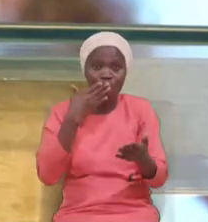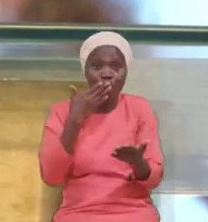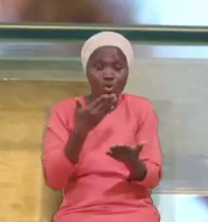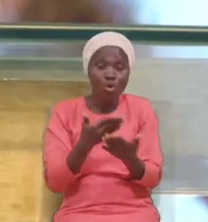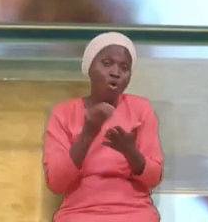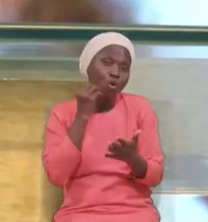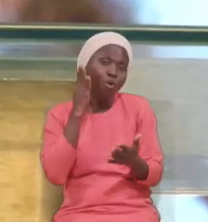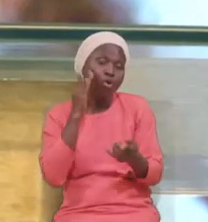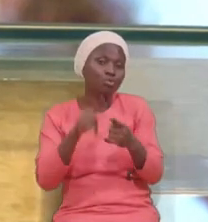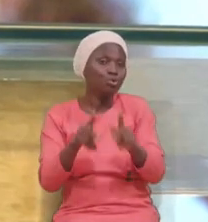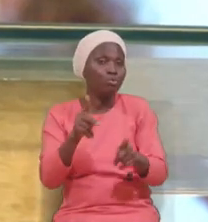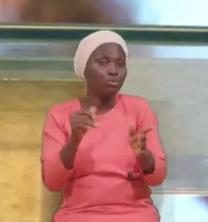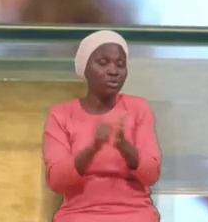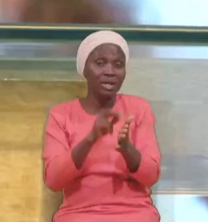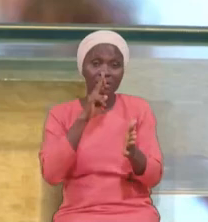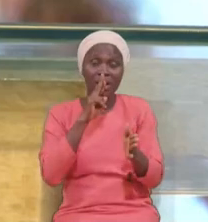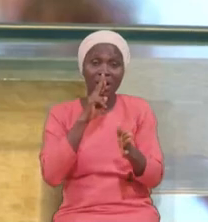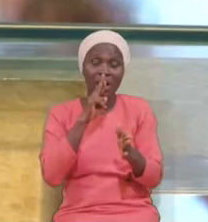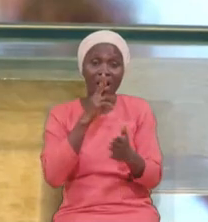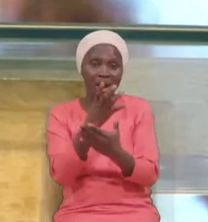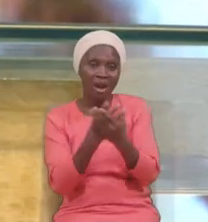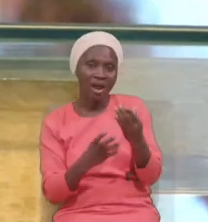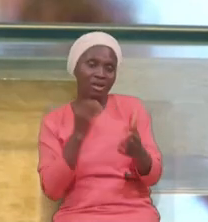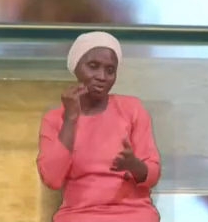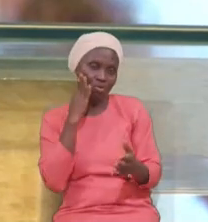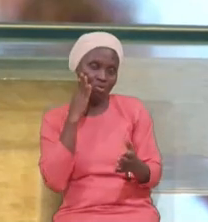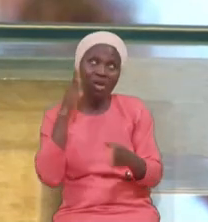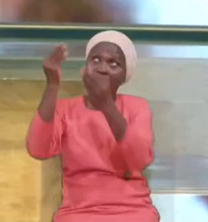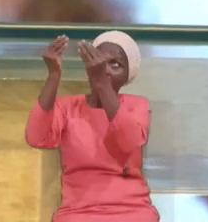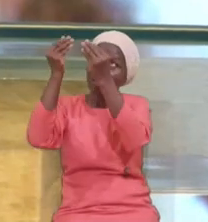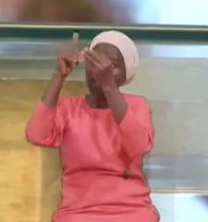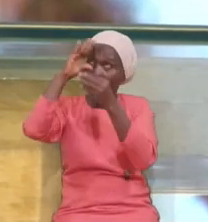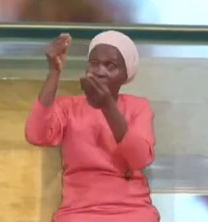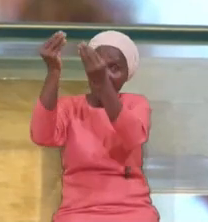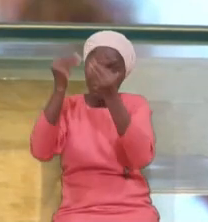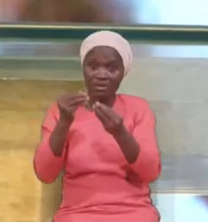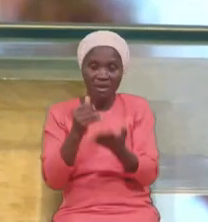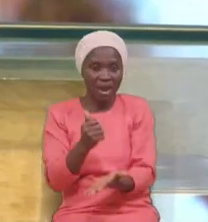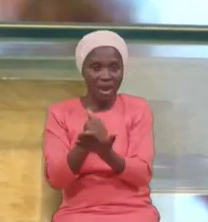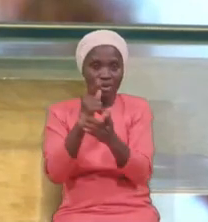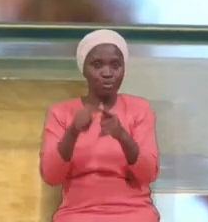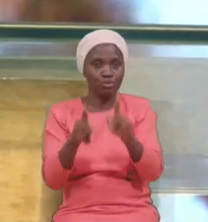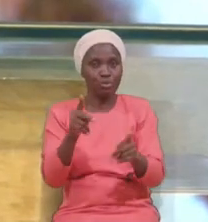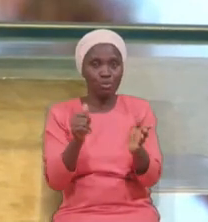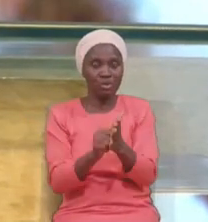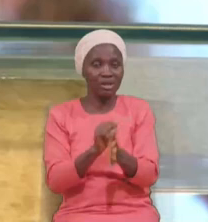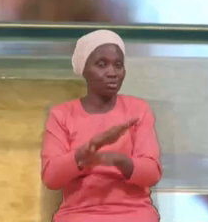aux désespérés, à apporter le secours à ceux qui sont dans le besoin.